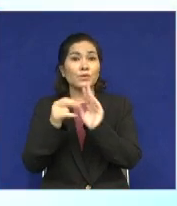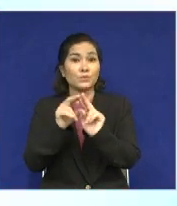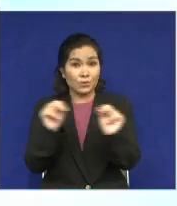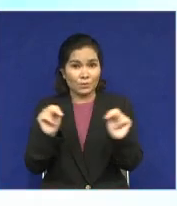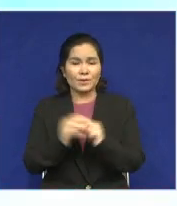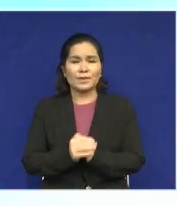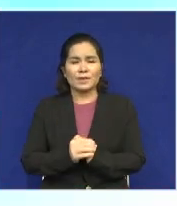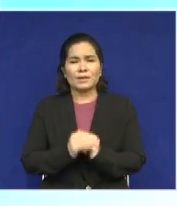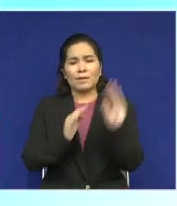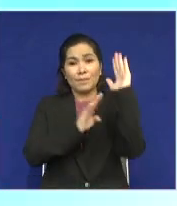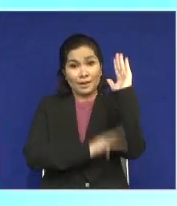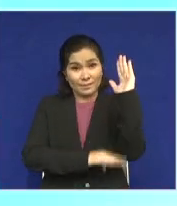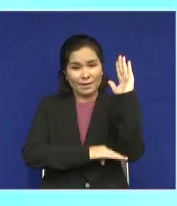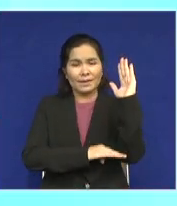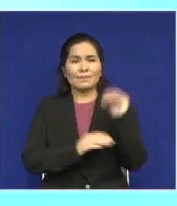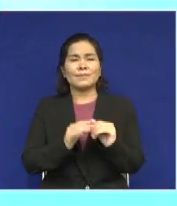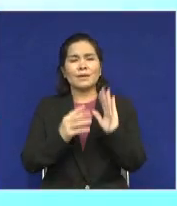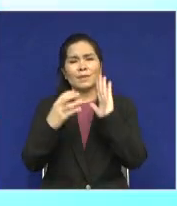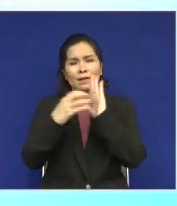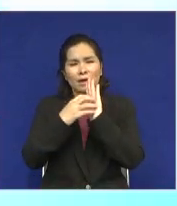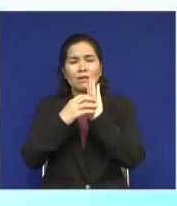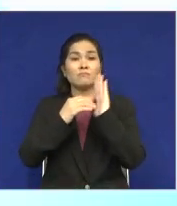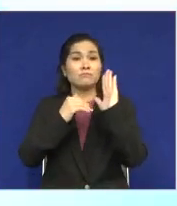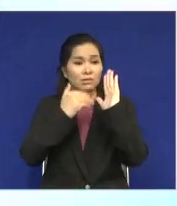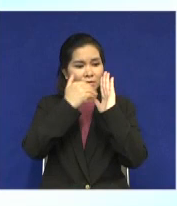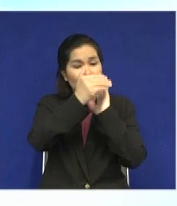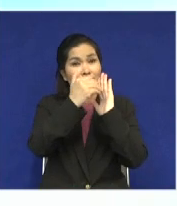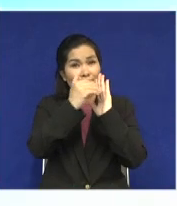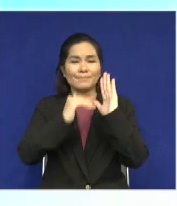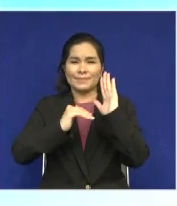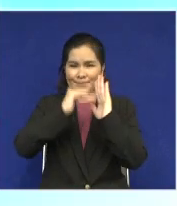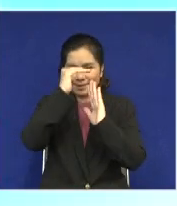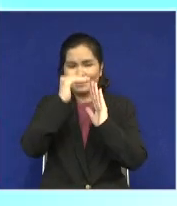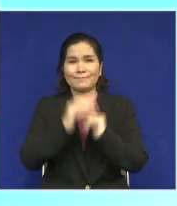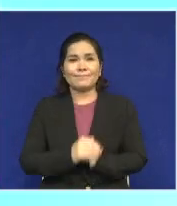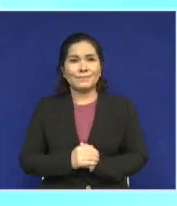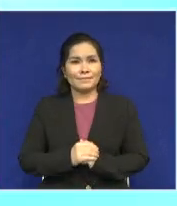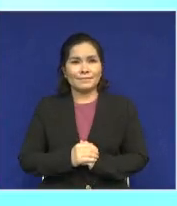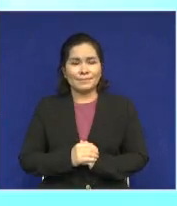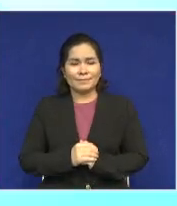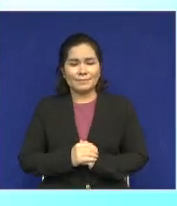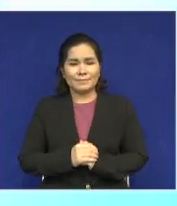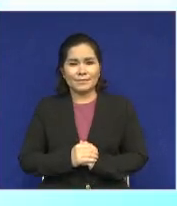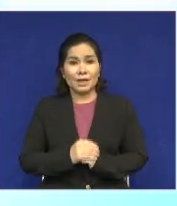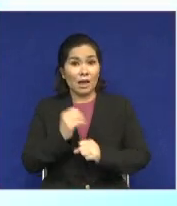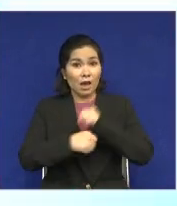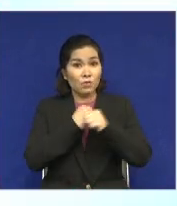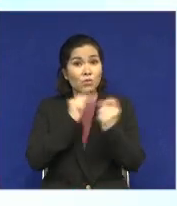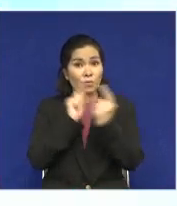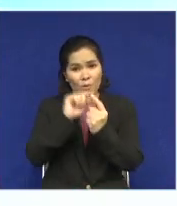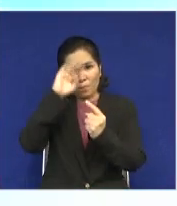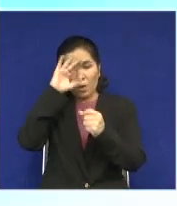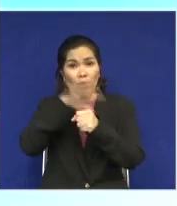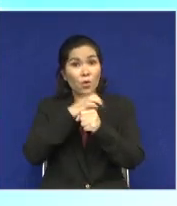ตามมาด้วยภาคใต้ภาคกลางภาคตะวันออกเฉียงเหนือและภาคเหนือค่ะโดยกลุ่มอายุนะคะก็จะเป็นกลุ่ม